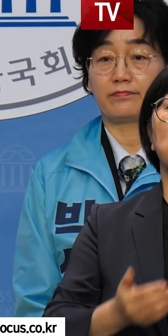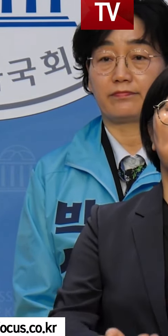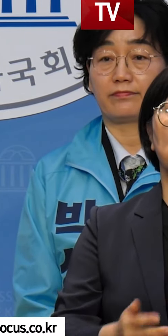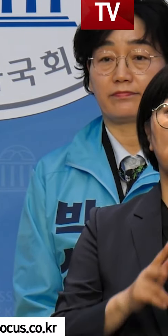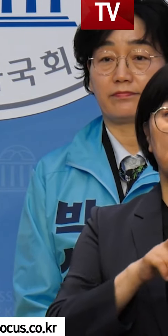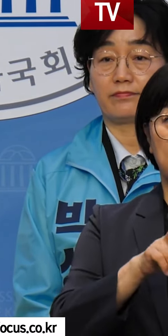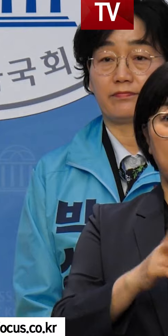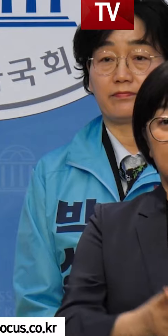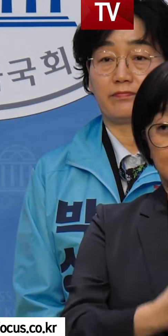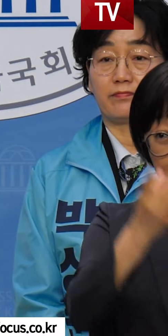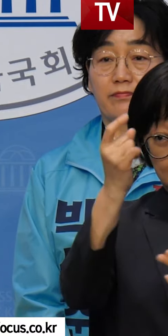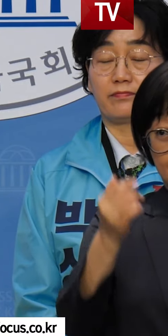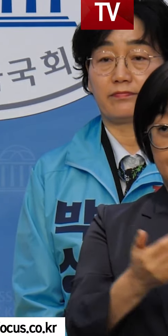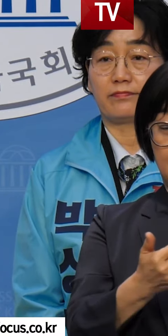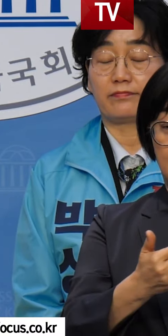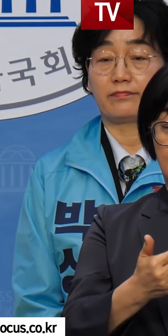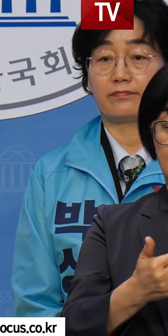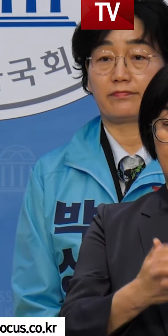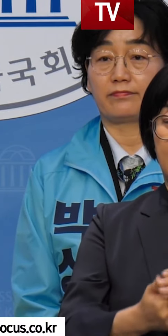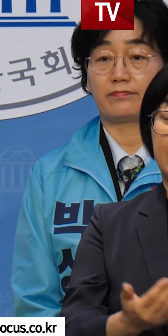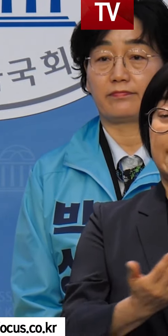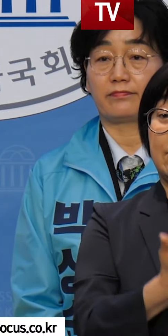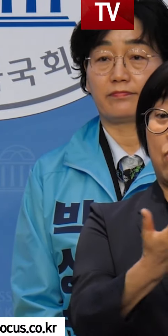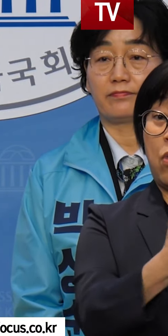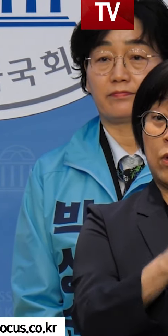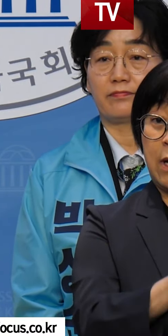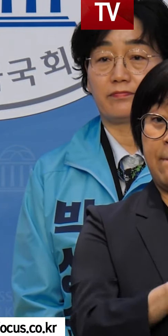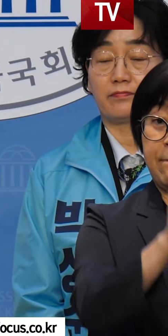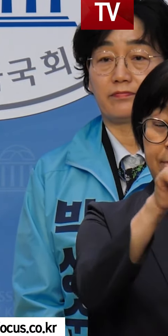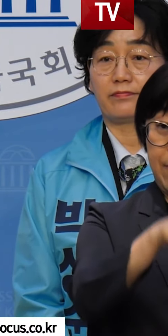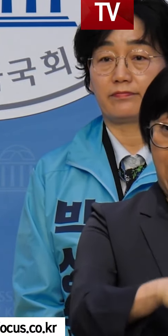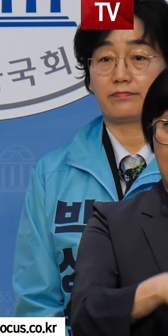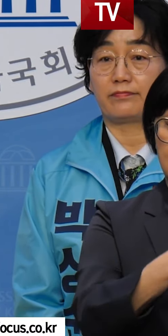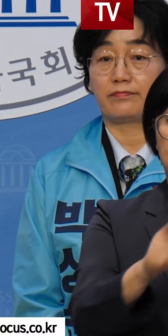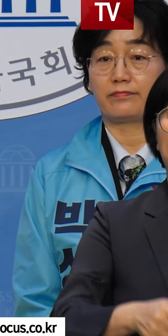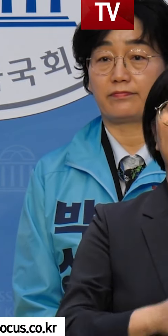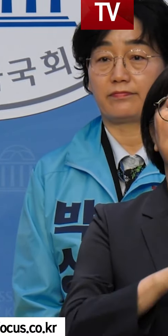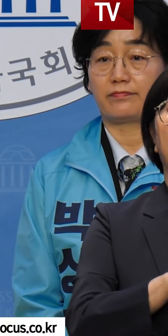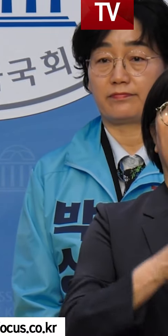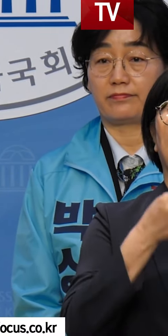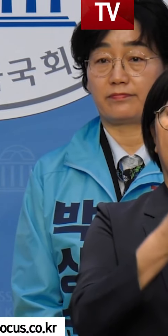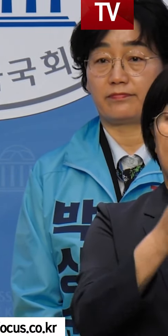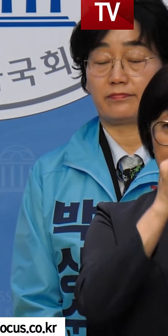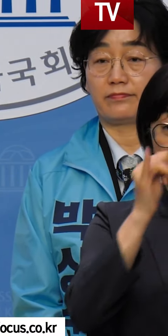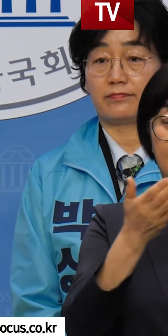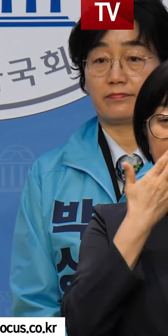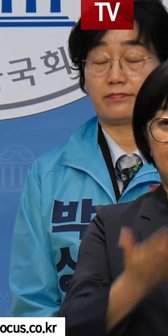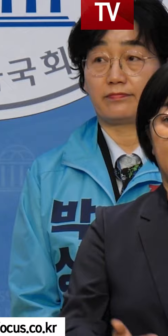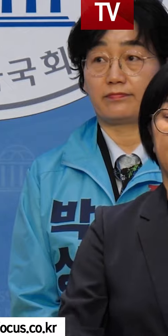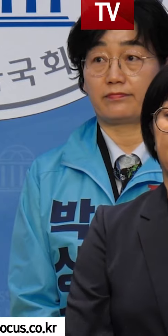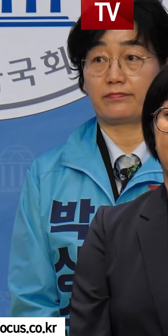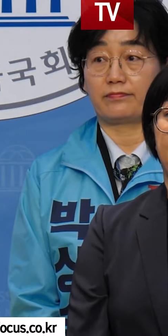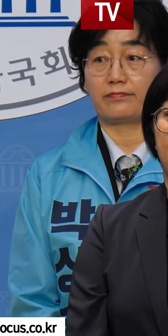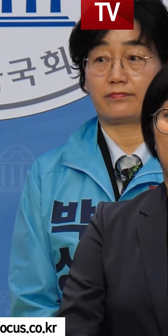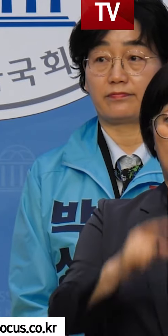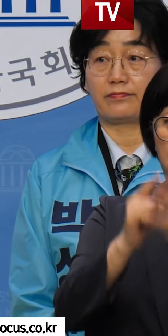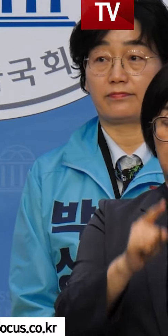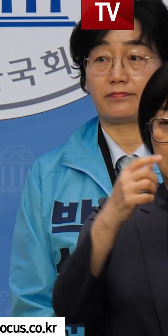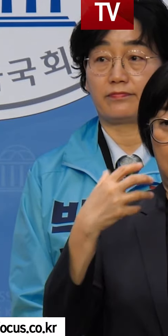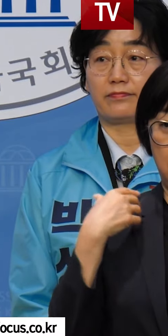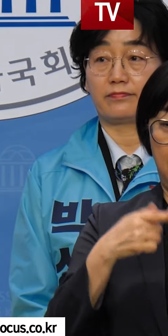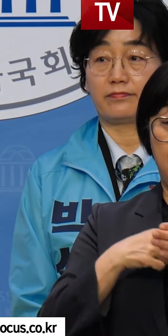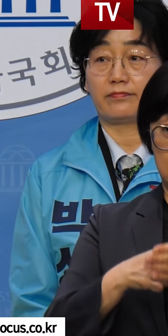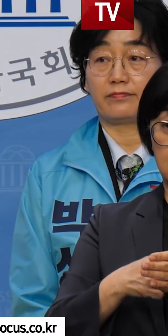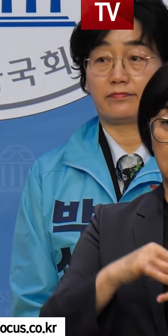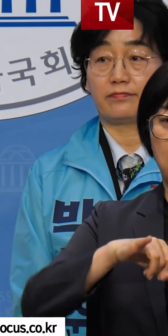이뤄냈습니다. 존경하는 진보당 박상순 후보의 결단이 있었기에 가능했습니다. 윤석열 정권의